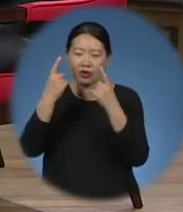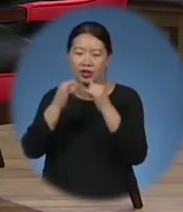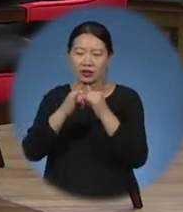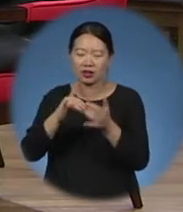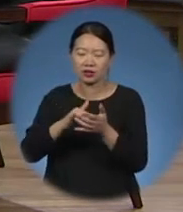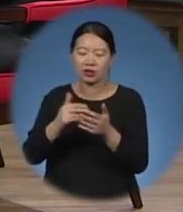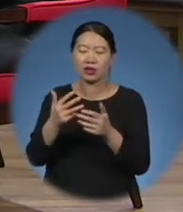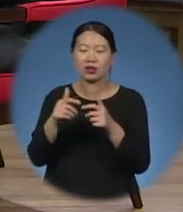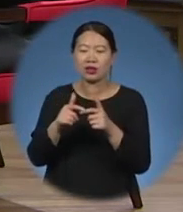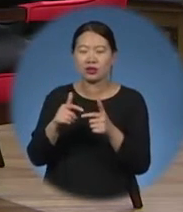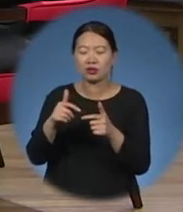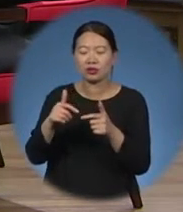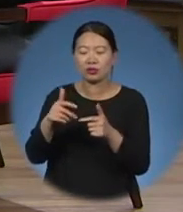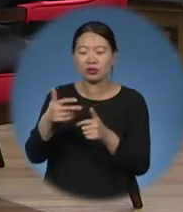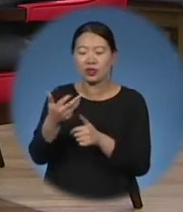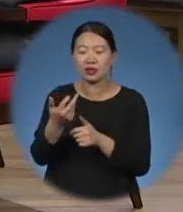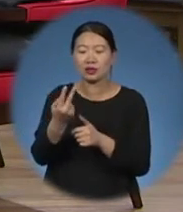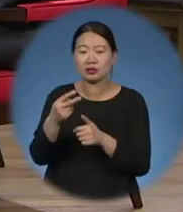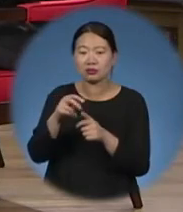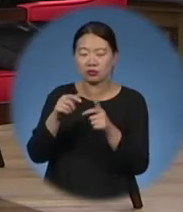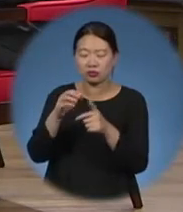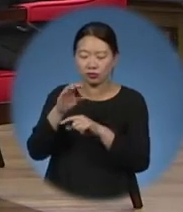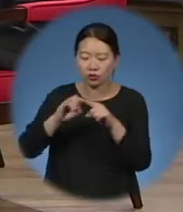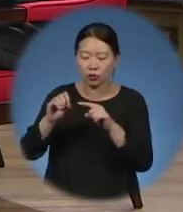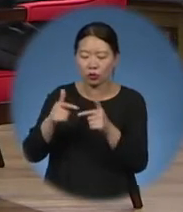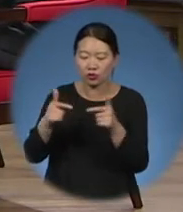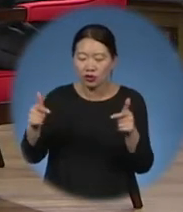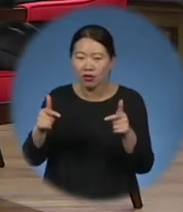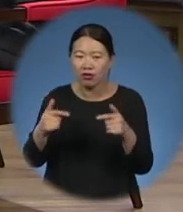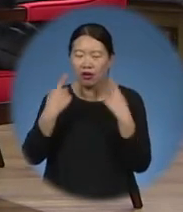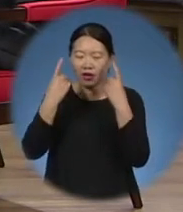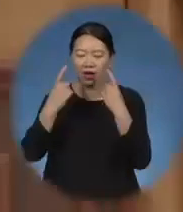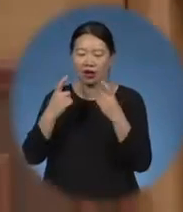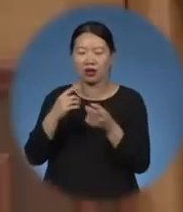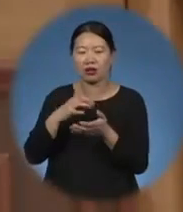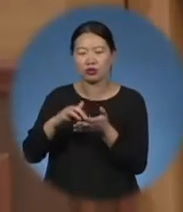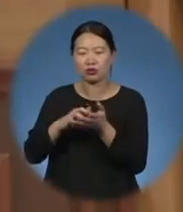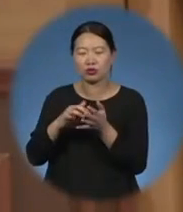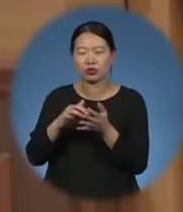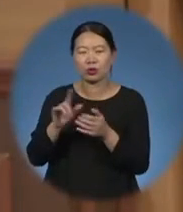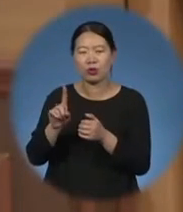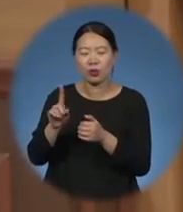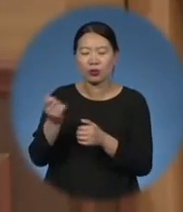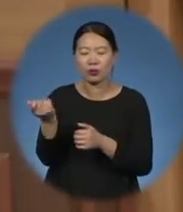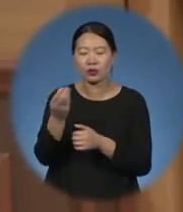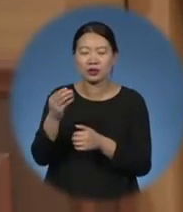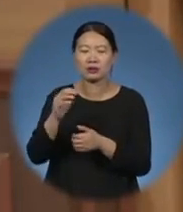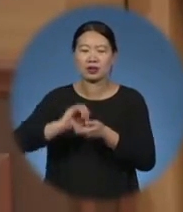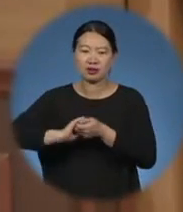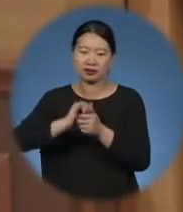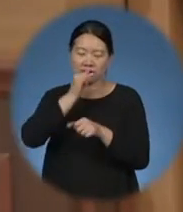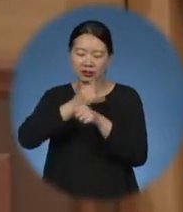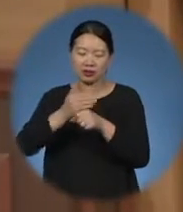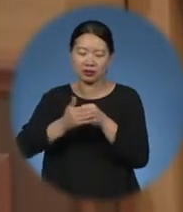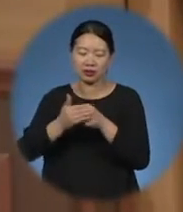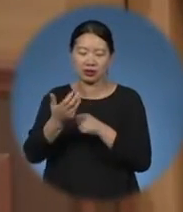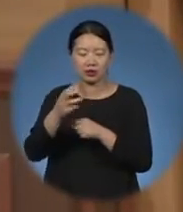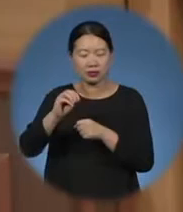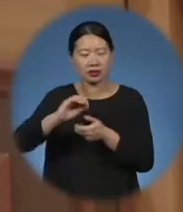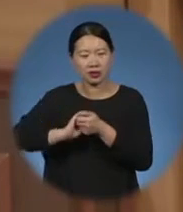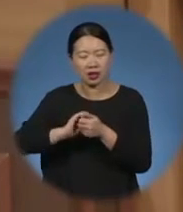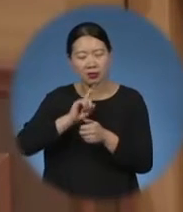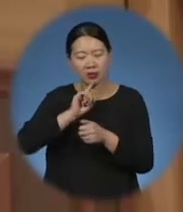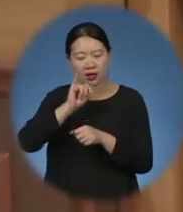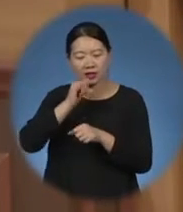82%가 늘어났더라고요. 야. 엄청나게 그러니까 관광객 숫자도 그 몇십만 단위입니다. 네. 80만 뭐 네. 정도